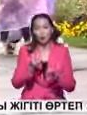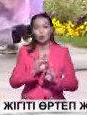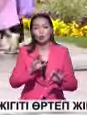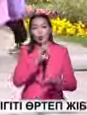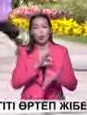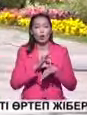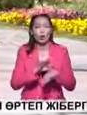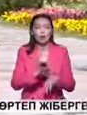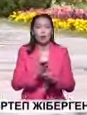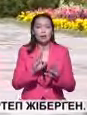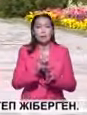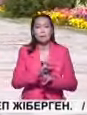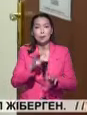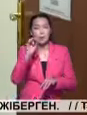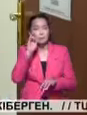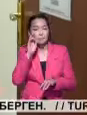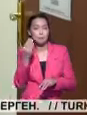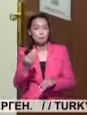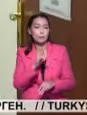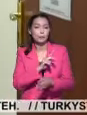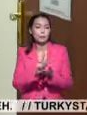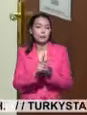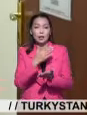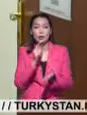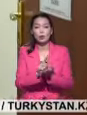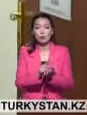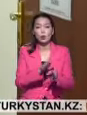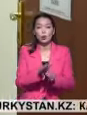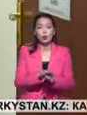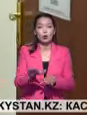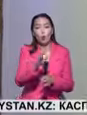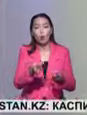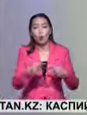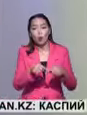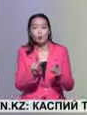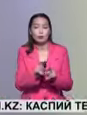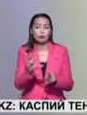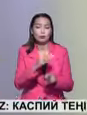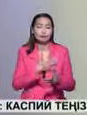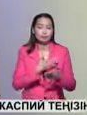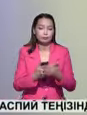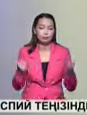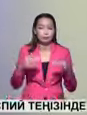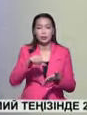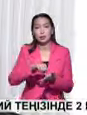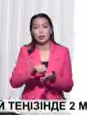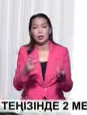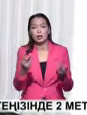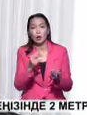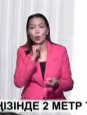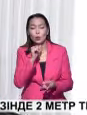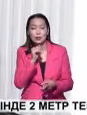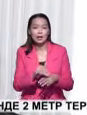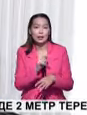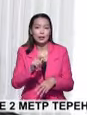тек үкімет пен мемлекеттік мекемелерге жүктелмейді. Тапсырманы орындауға күллі қоғам болып атсалысуымыз керек, дейді қостанайлық ерікті